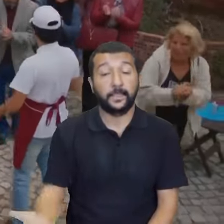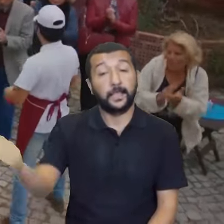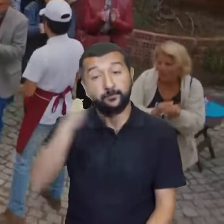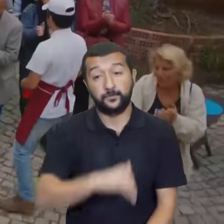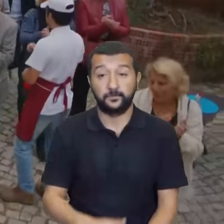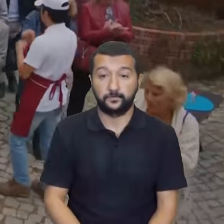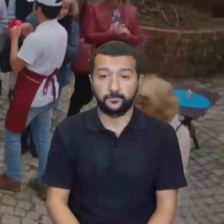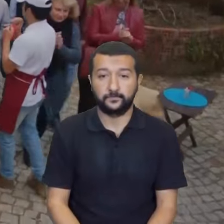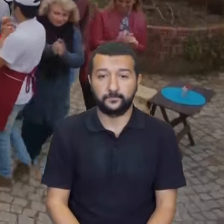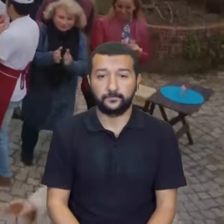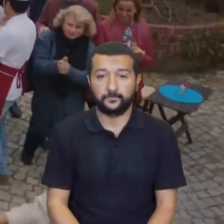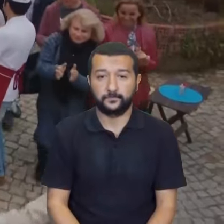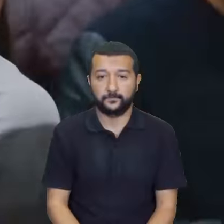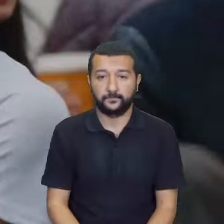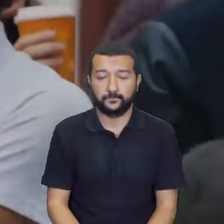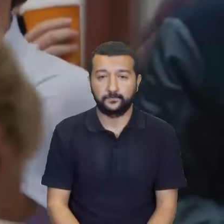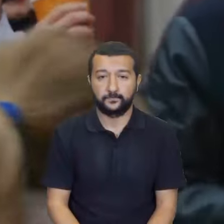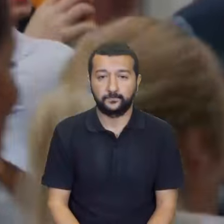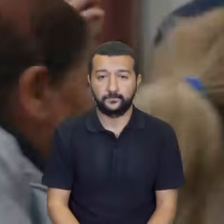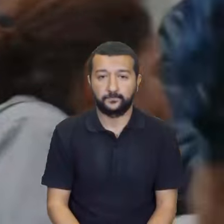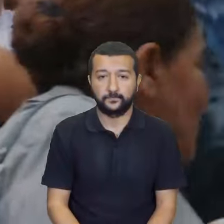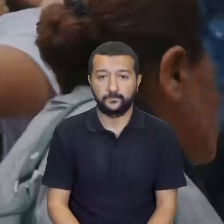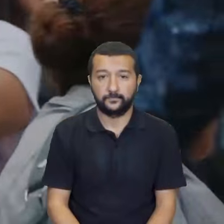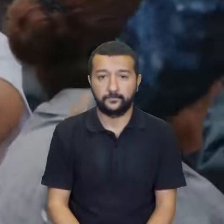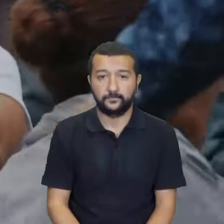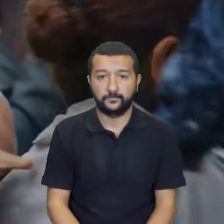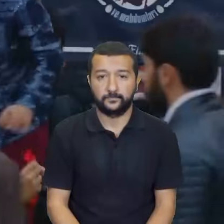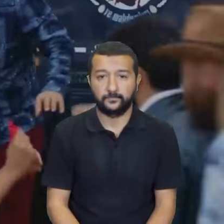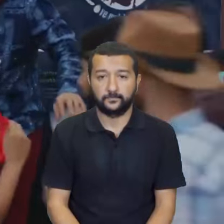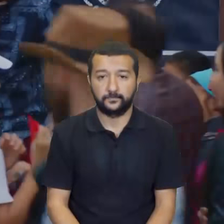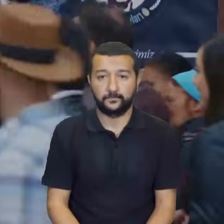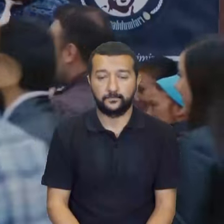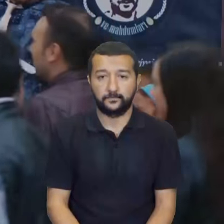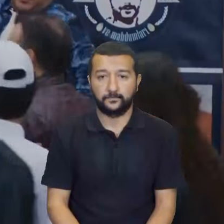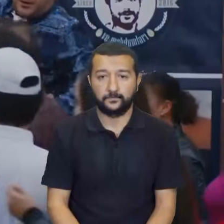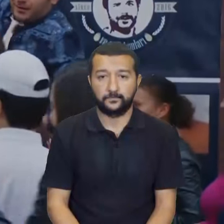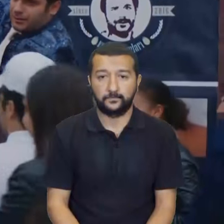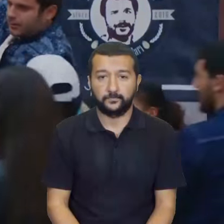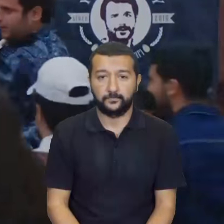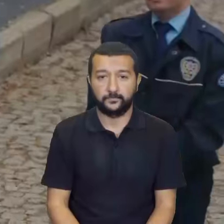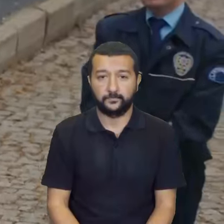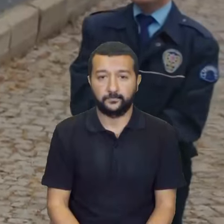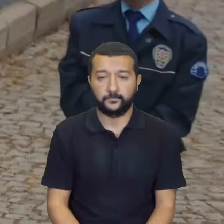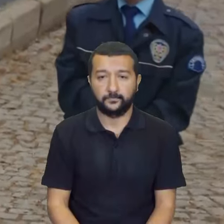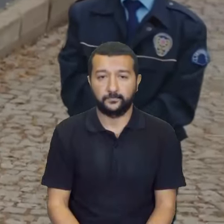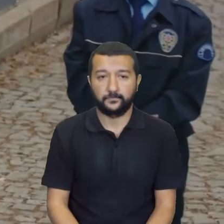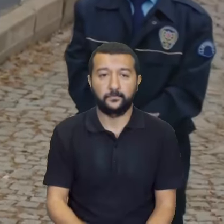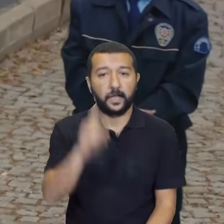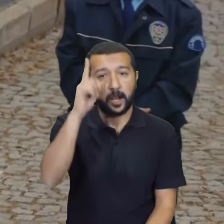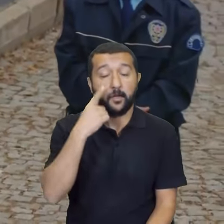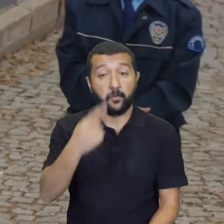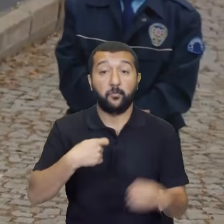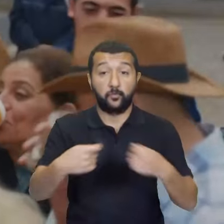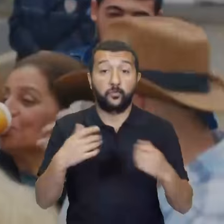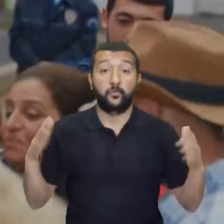Haydi buyurun. Mahalleli alkışlayıp kahvelerin başına toplandılar. Ahmet aradan güçlükle sıvıştı. Allah